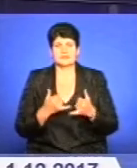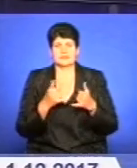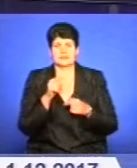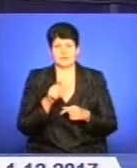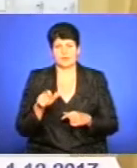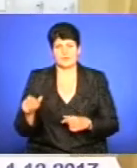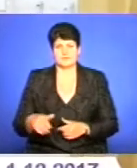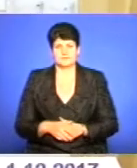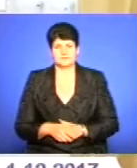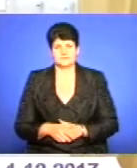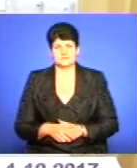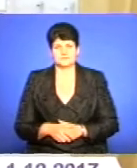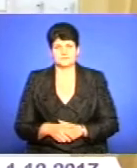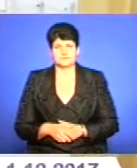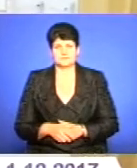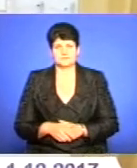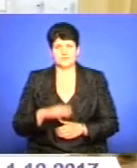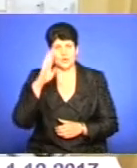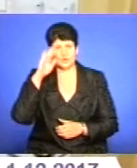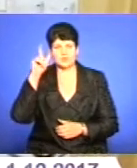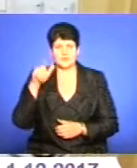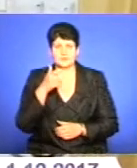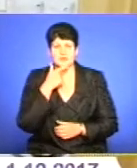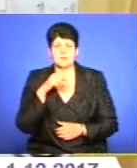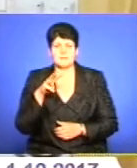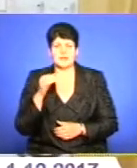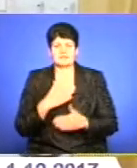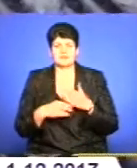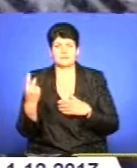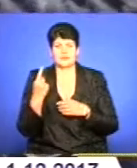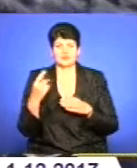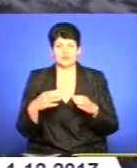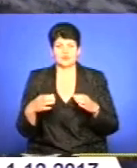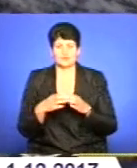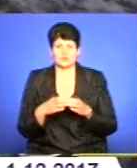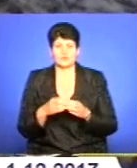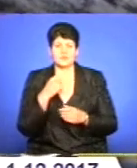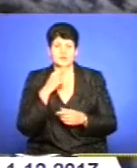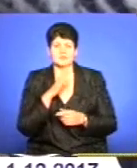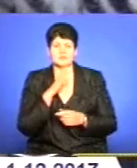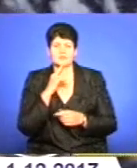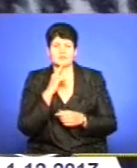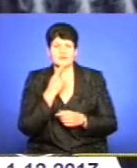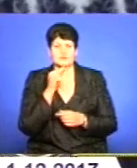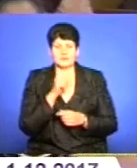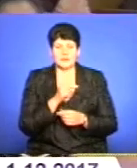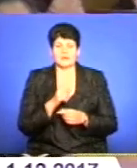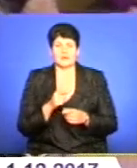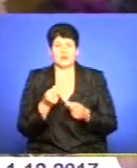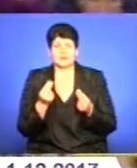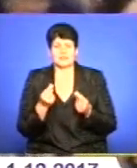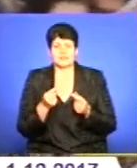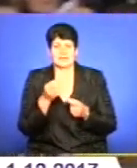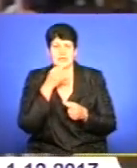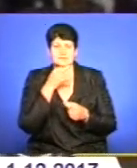людей. Чоловік пані Марії – інвалід першої групи. Каже, приходиться важко, сама мусить про нього піклуватися. До того ж, коштів на